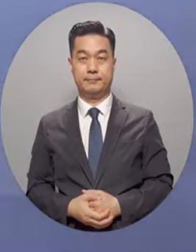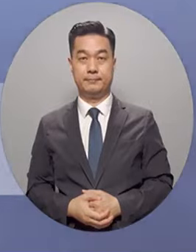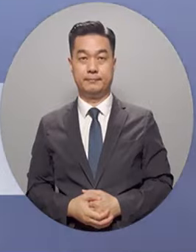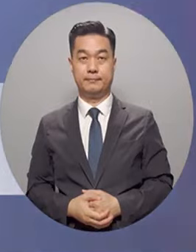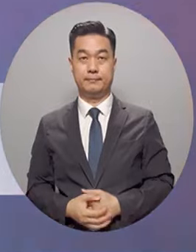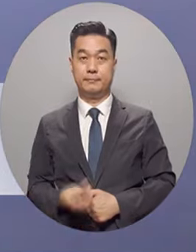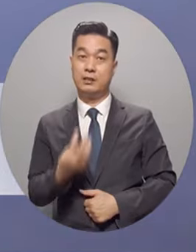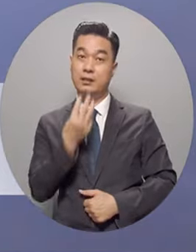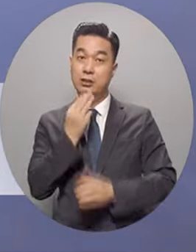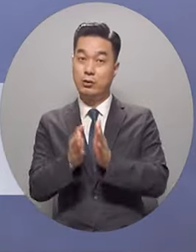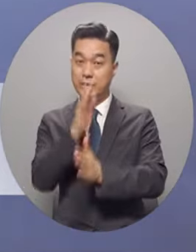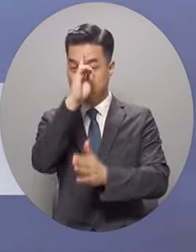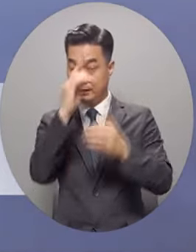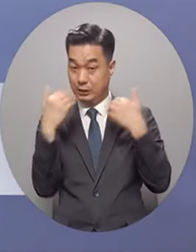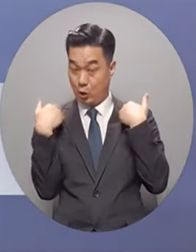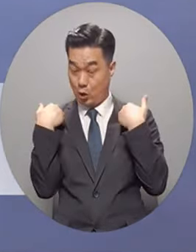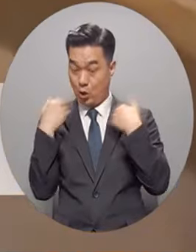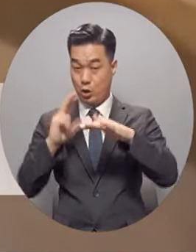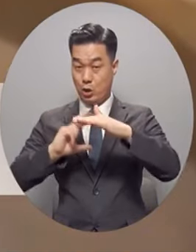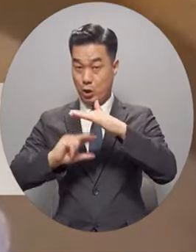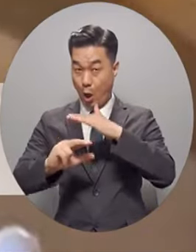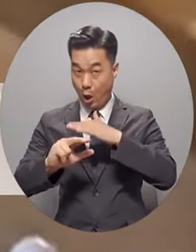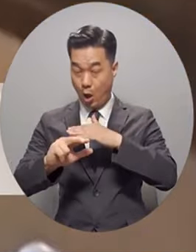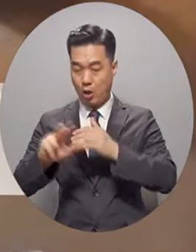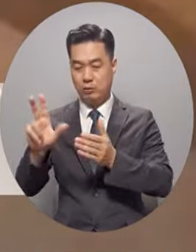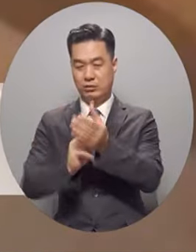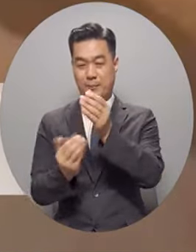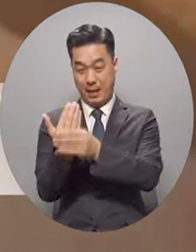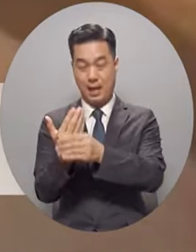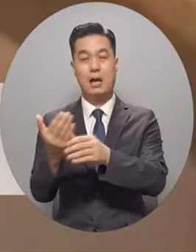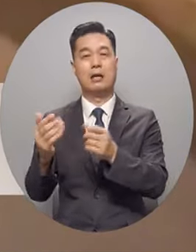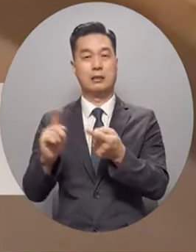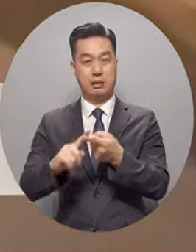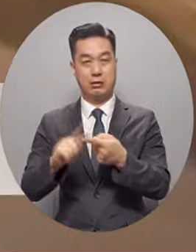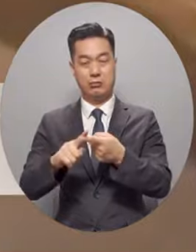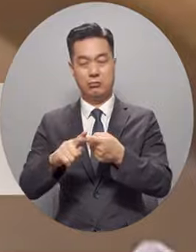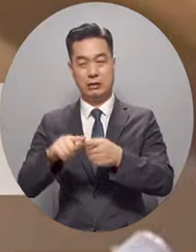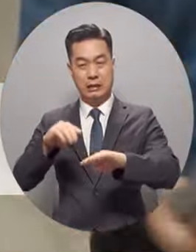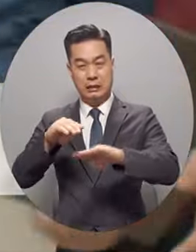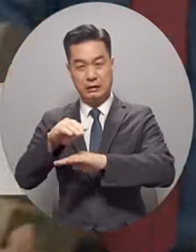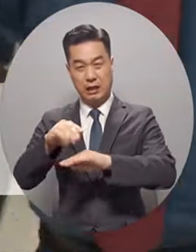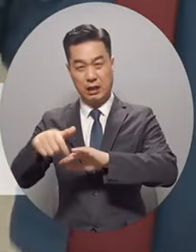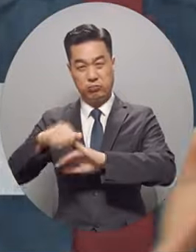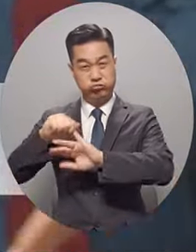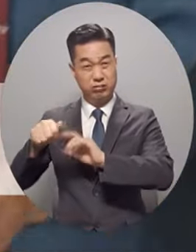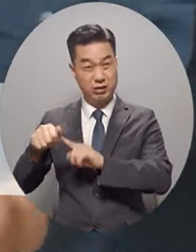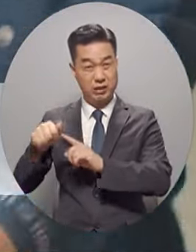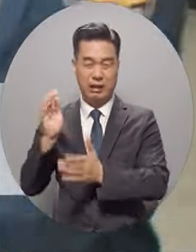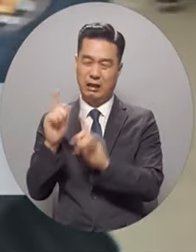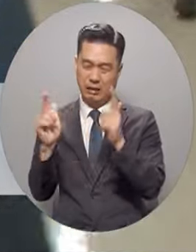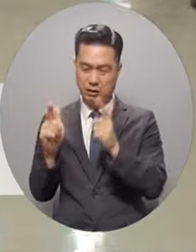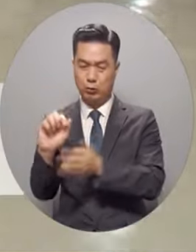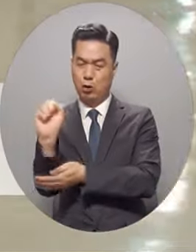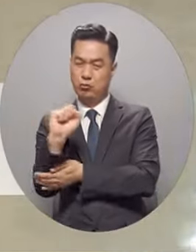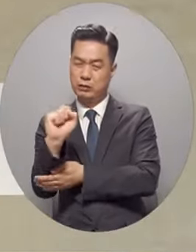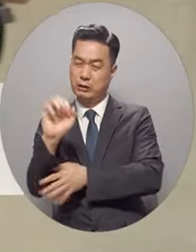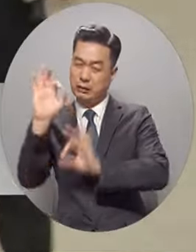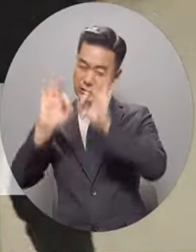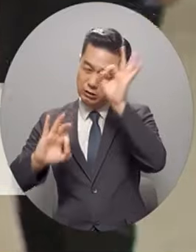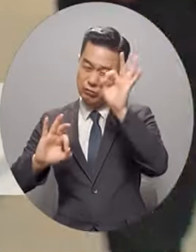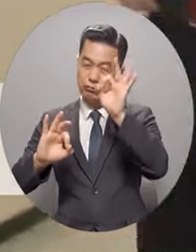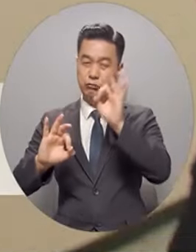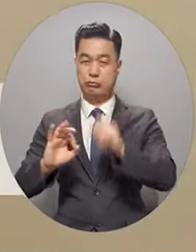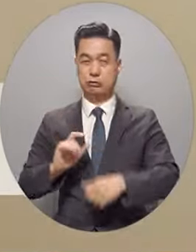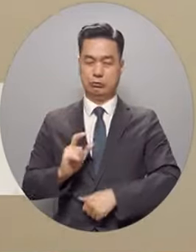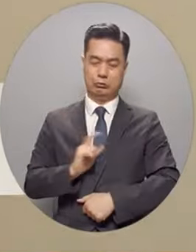서울시청역 역주행 사고와 관련해 국립 과학 수사 연구원이 차량 결합보다 운전자 과실 가능성이 높다는 분석